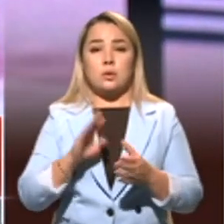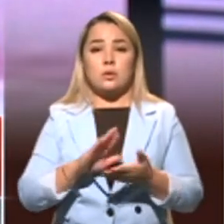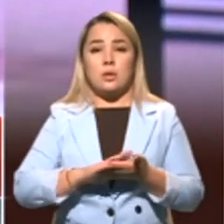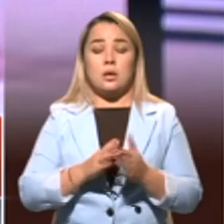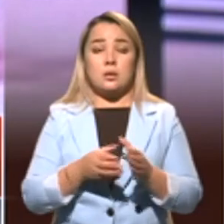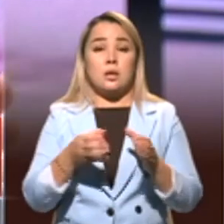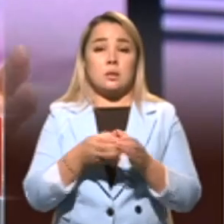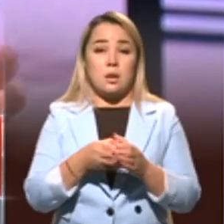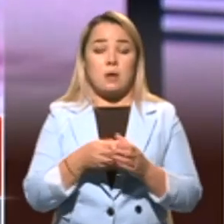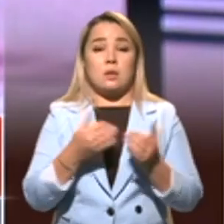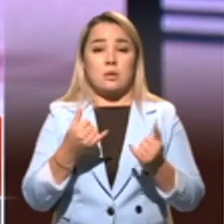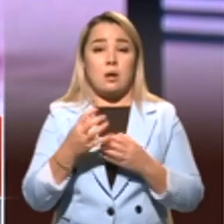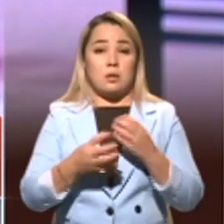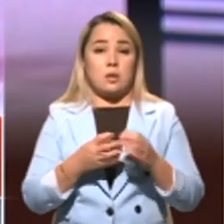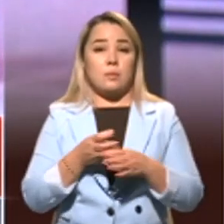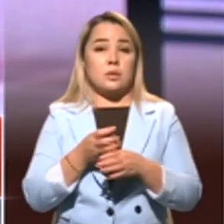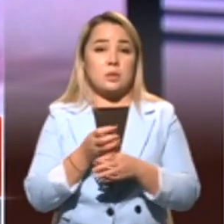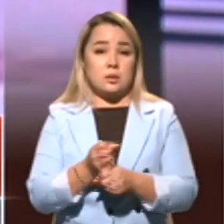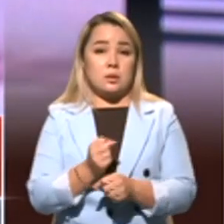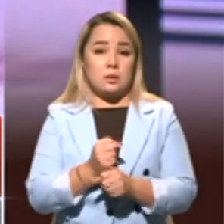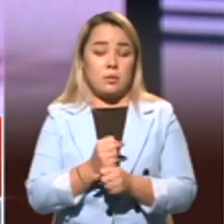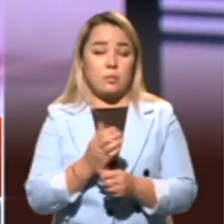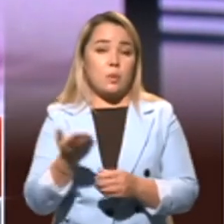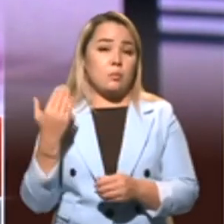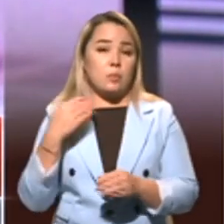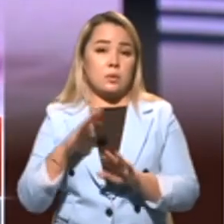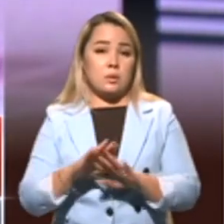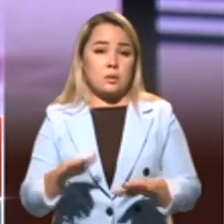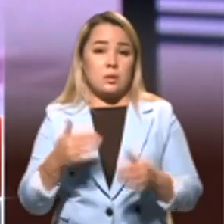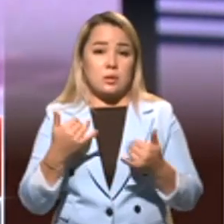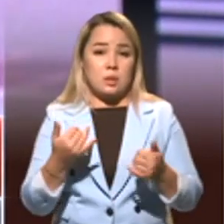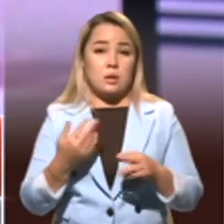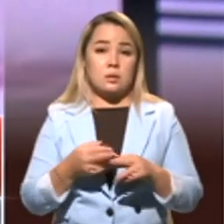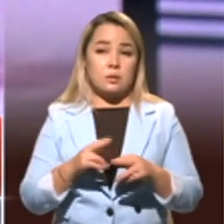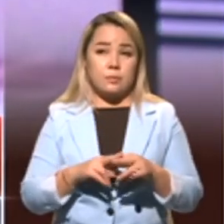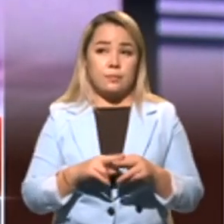тұрудан айтатын болсақ, әлем қазір кішірейіп бара жатыр. Бұрынғыдай емес. Біз